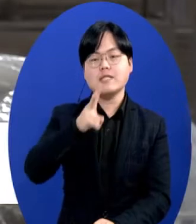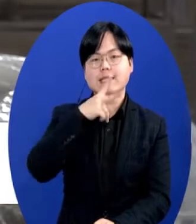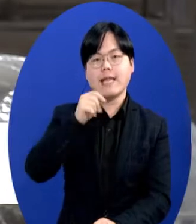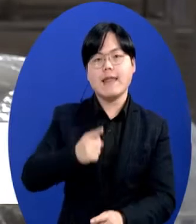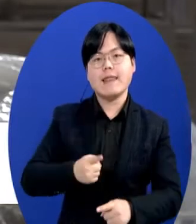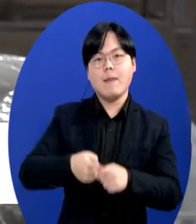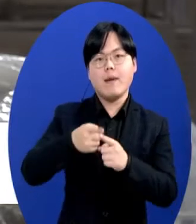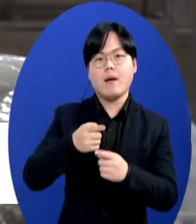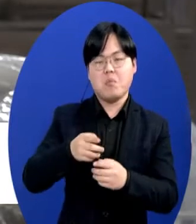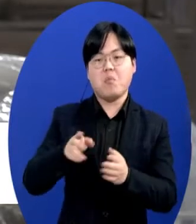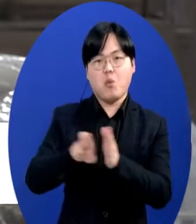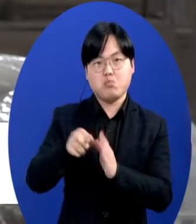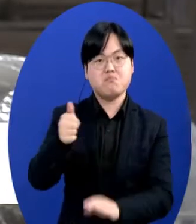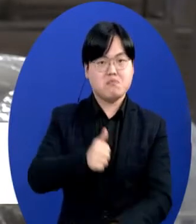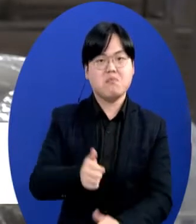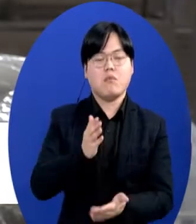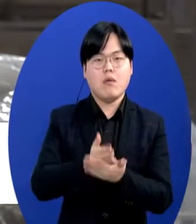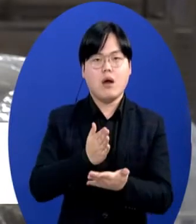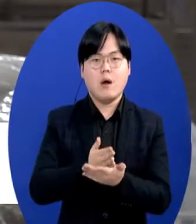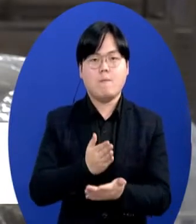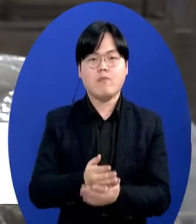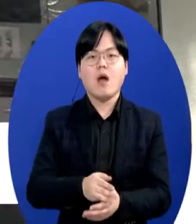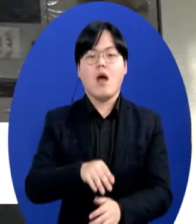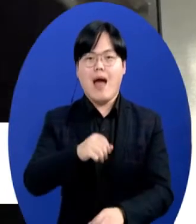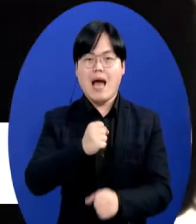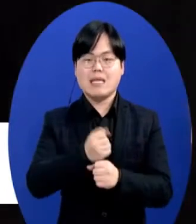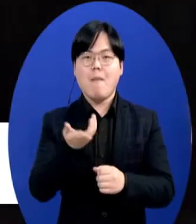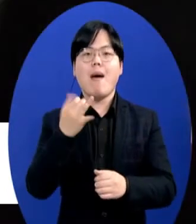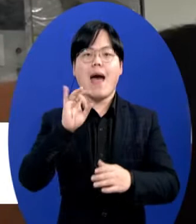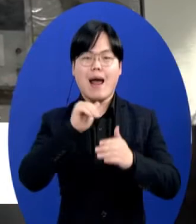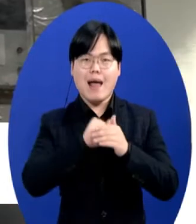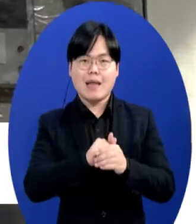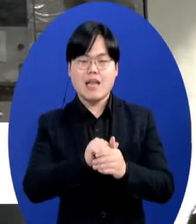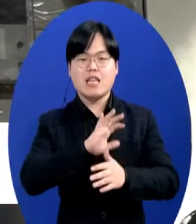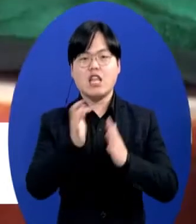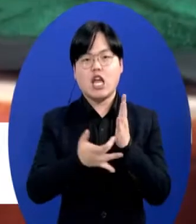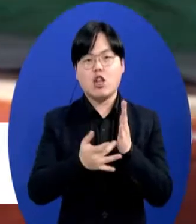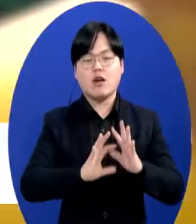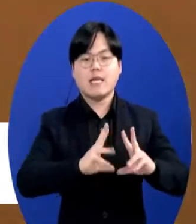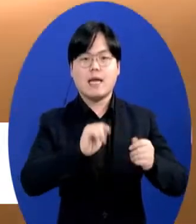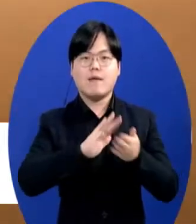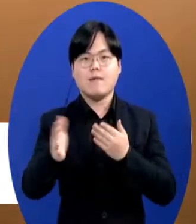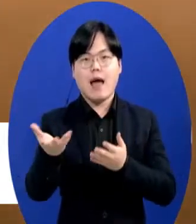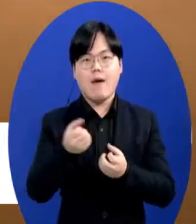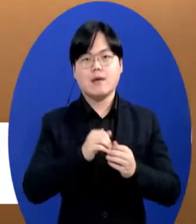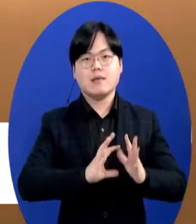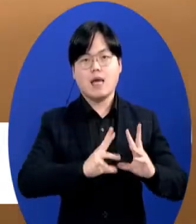нэмэгдэх боломжийг бидэнд үрдүүлж байна. За тэгээд мэдээж одоо ажлын байраа хангах, техник технологио сайжруулах, за бусад